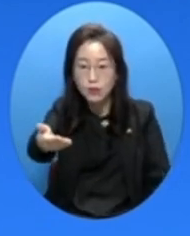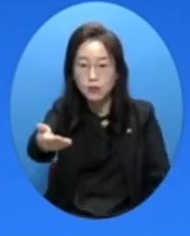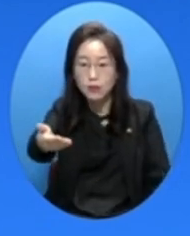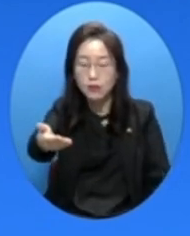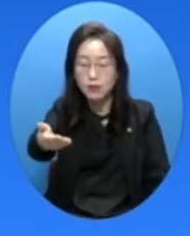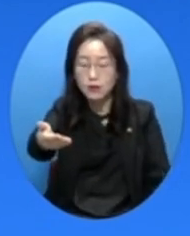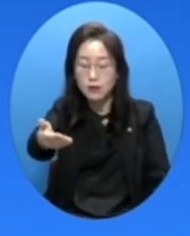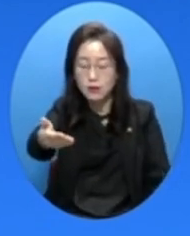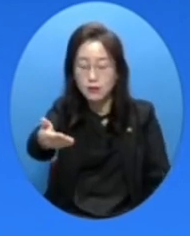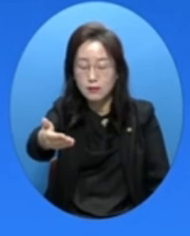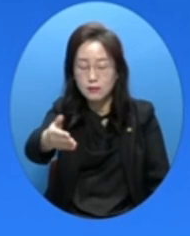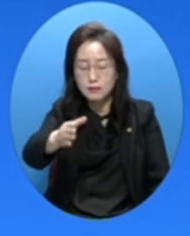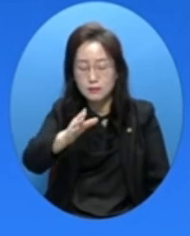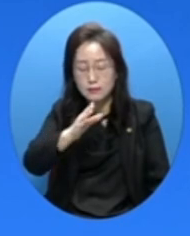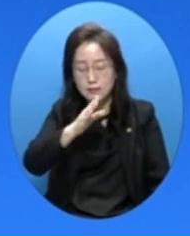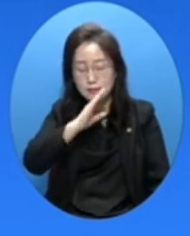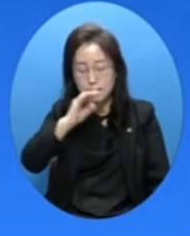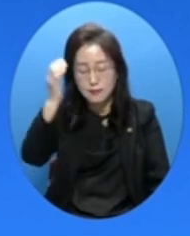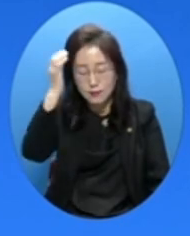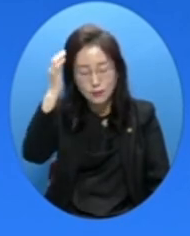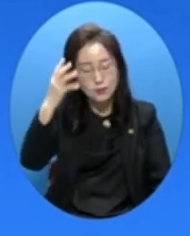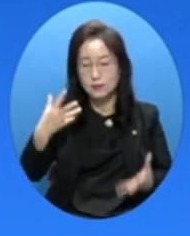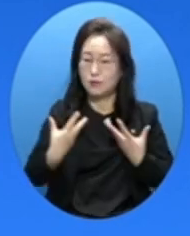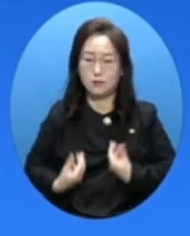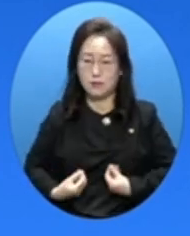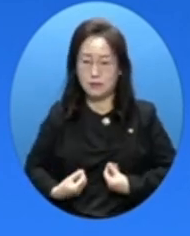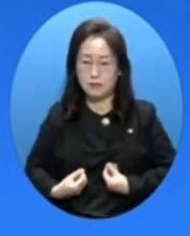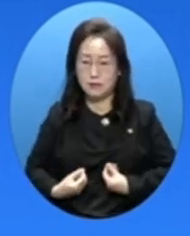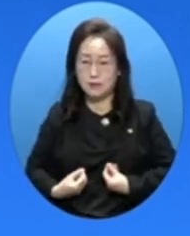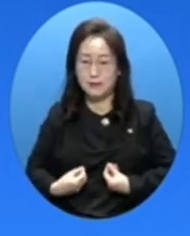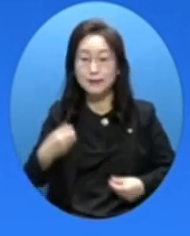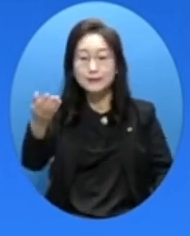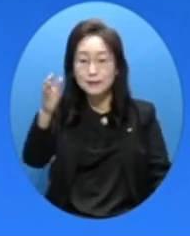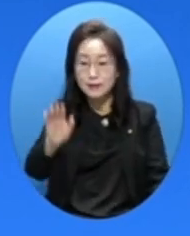이 얼마나 큰 고통이고 절망입니까? 그런데